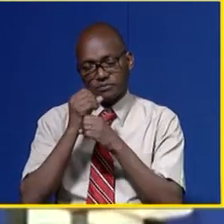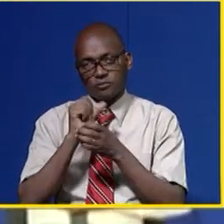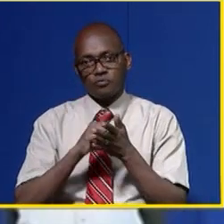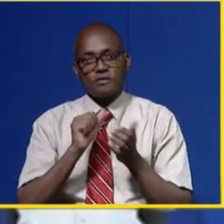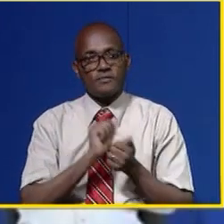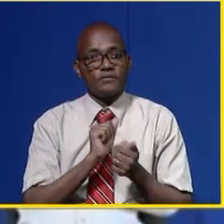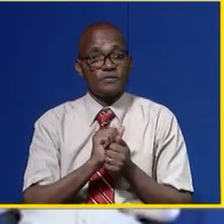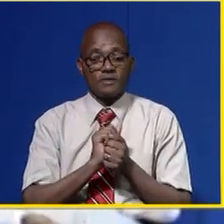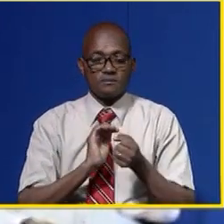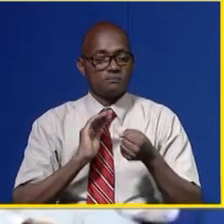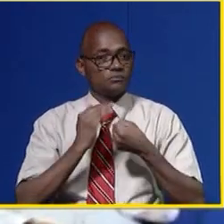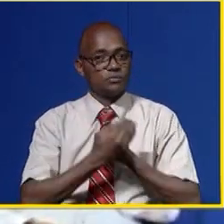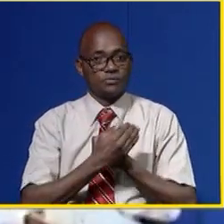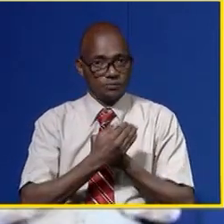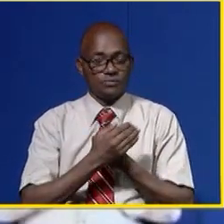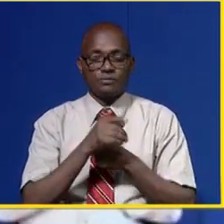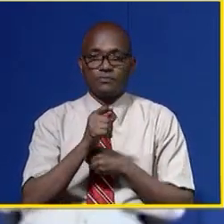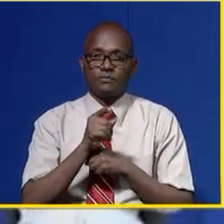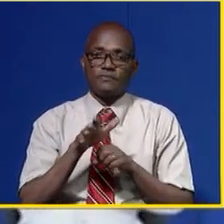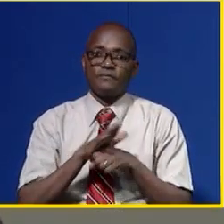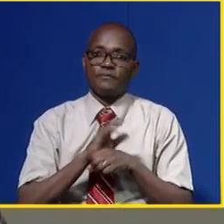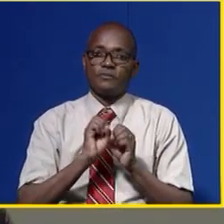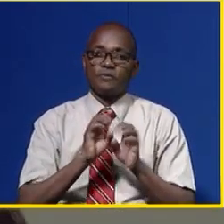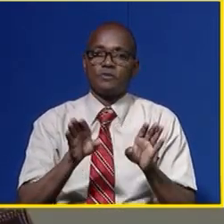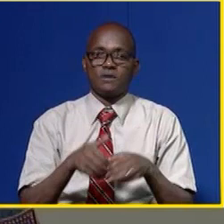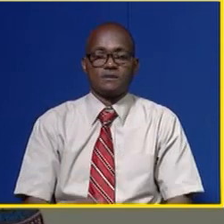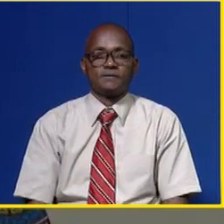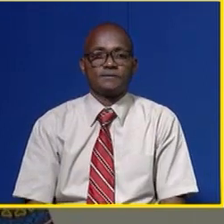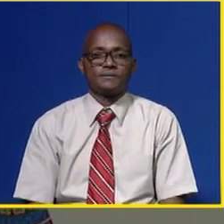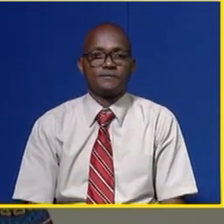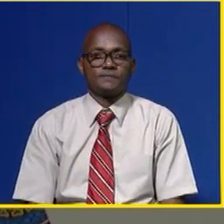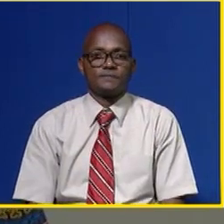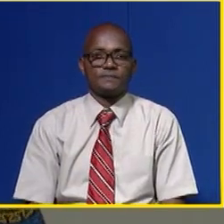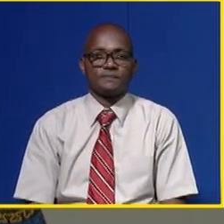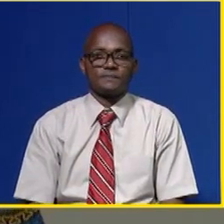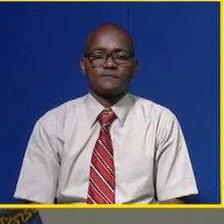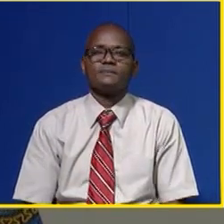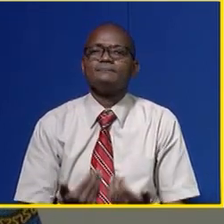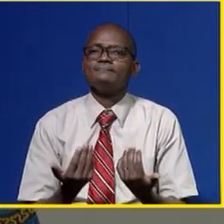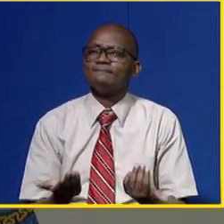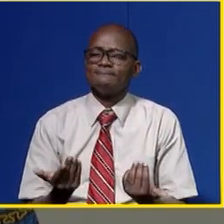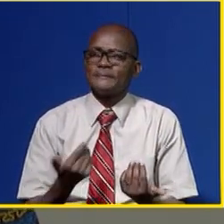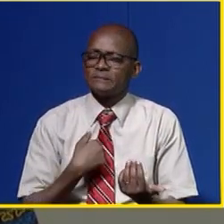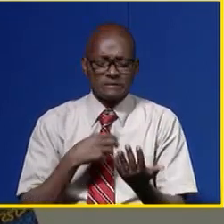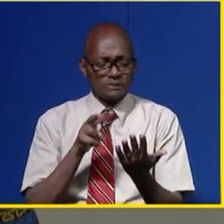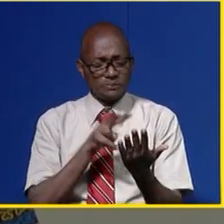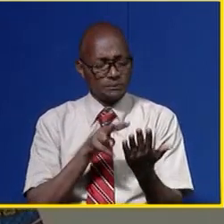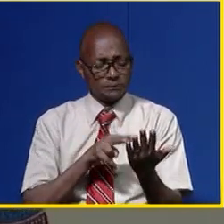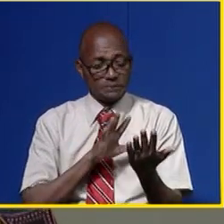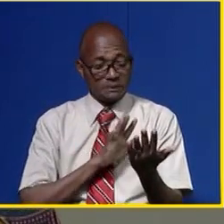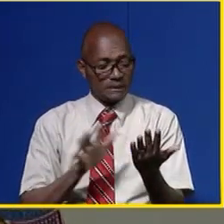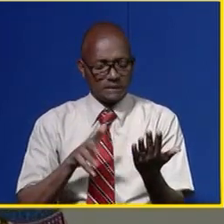vya kukabiliana na janga la virusi vya corona. Jambo linalonishtua sana baada ya kusoma hotuba ya bajeti ya waziri